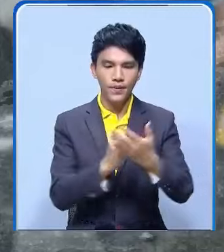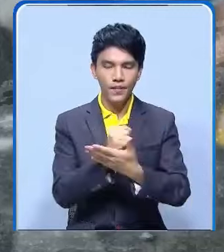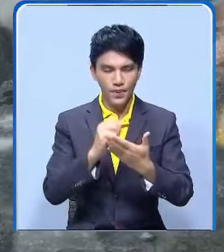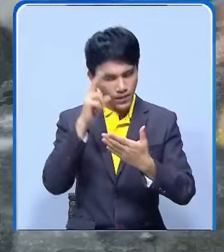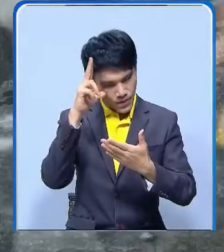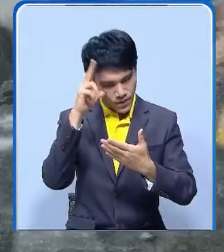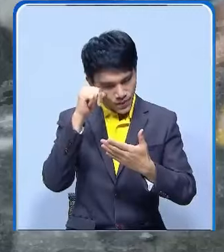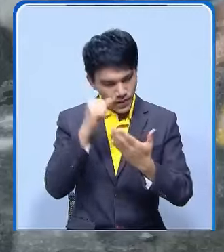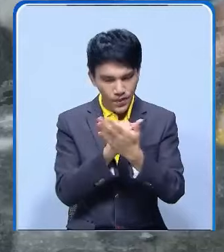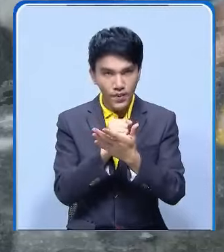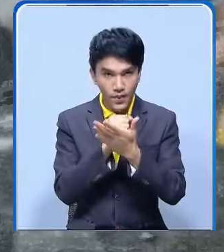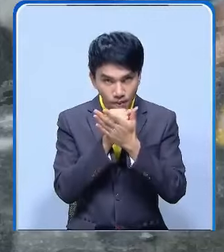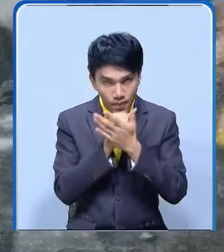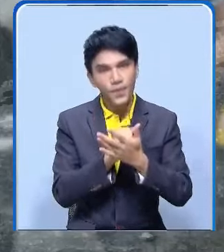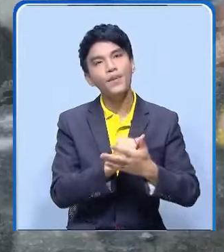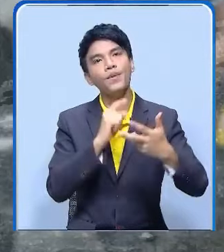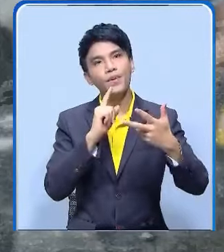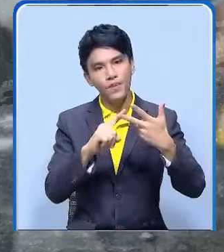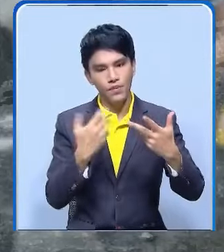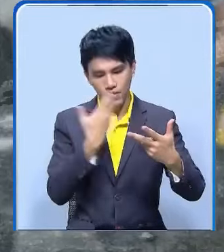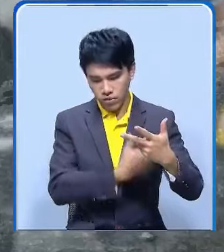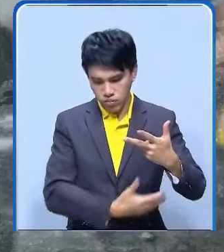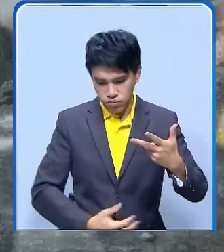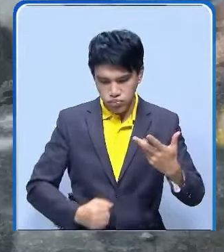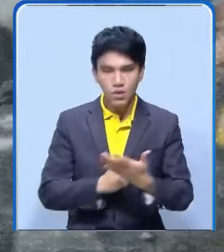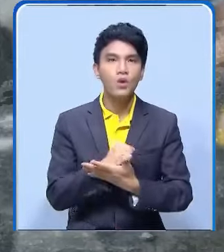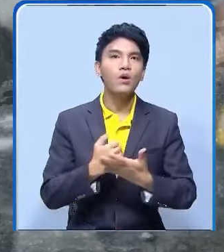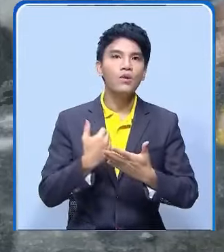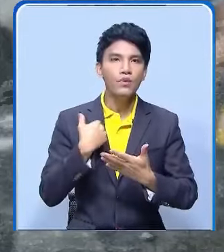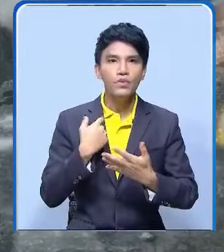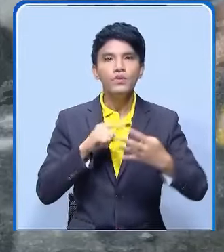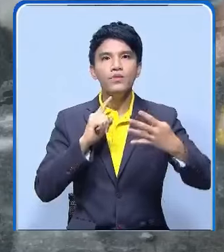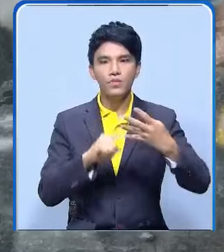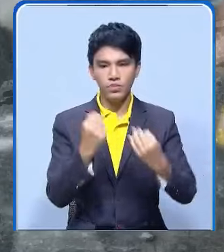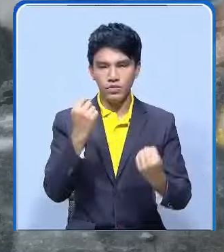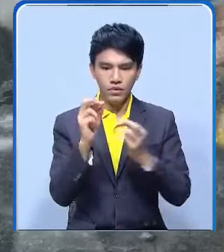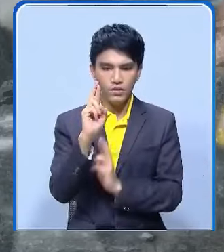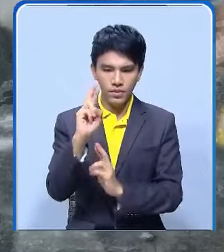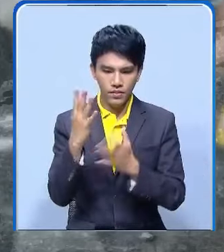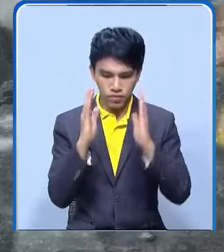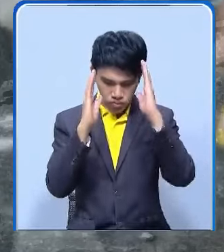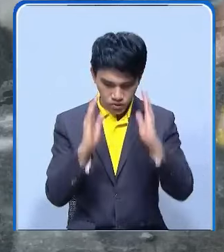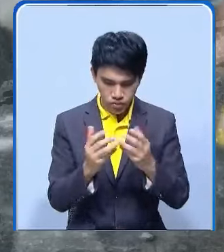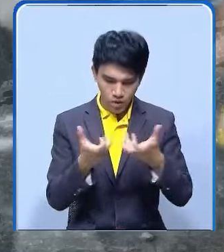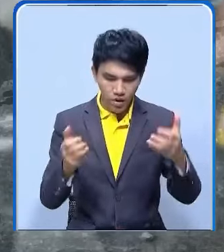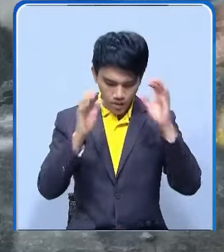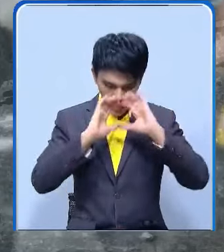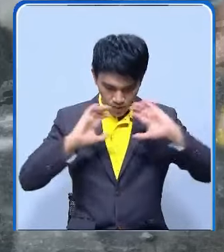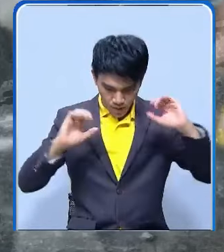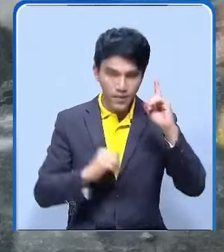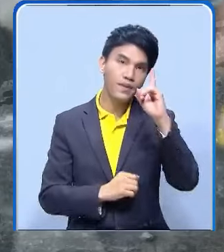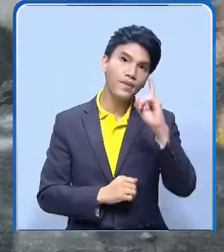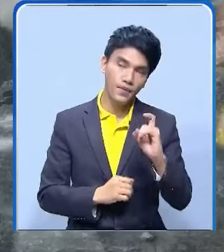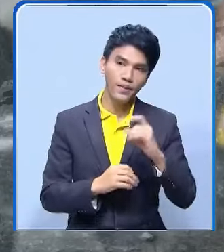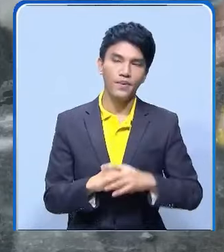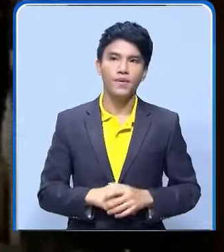ไอซ์เพื่อเสพ3มีสารเสพติดในร่างกายขณะขับรถและ4ขับรถโดยประมาทเป็นเหตุให้ทรัพย์สินราชการเสียหายนะ